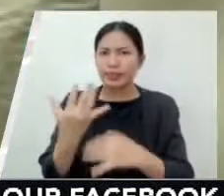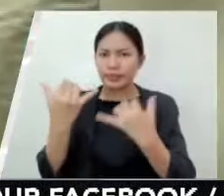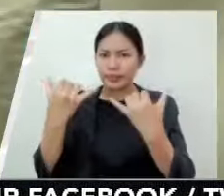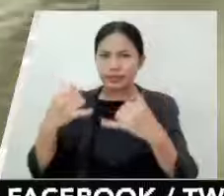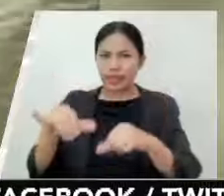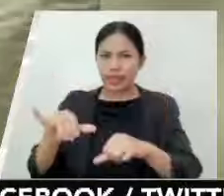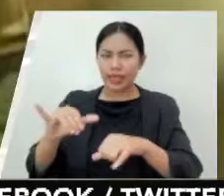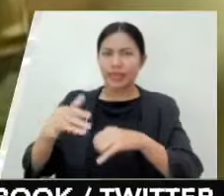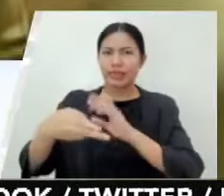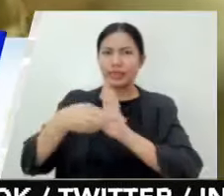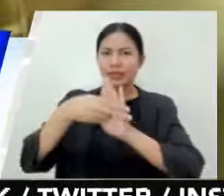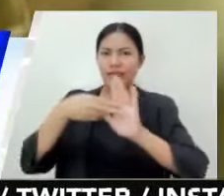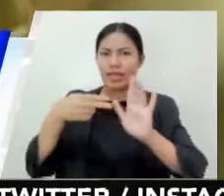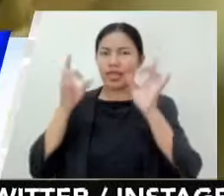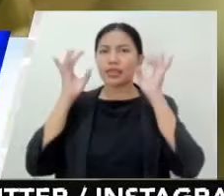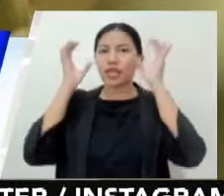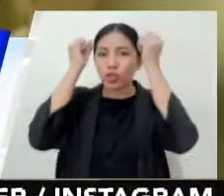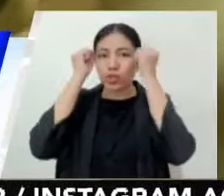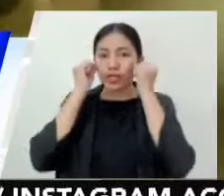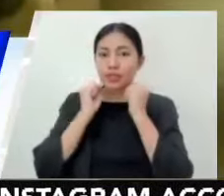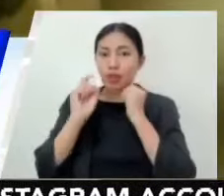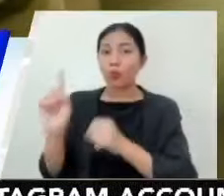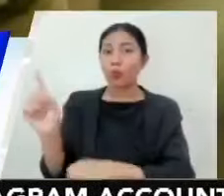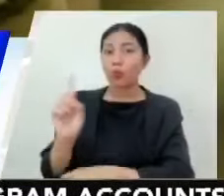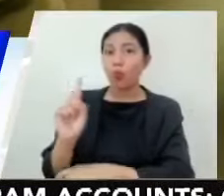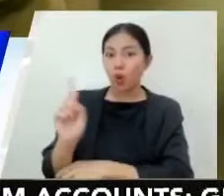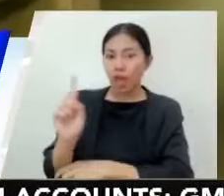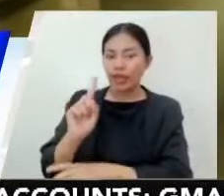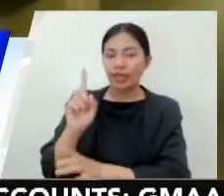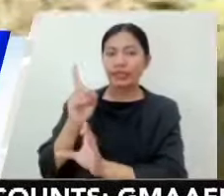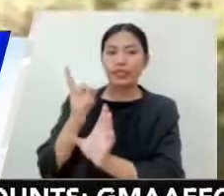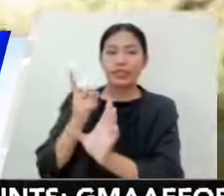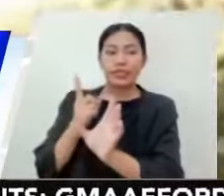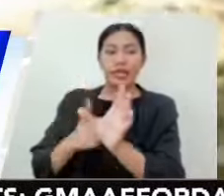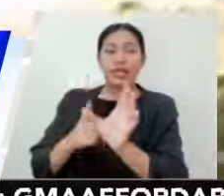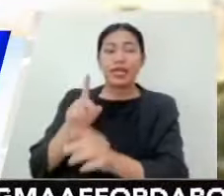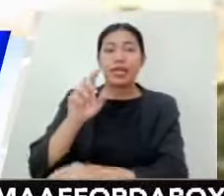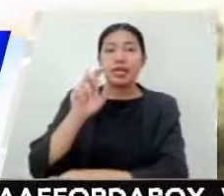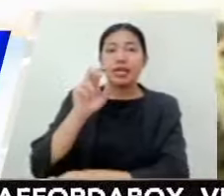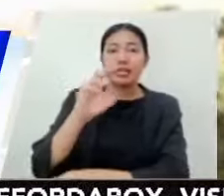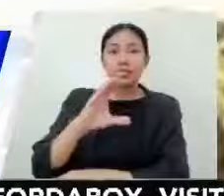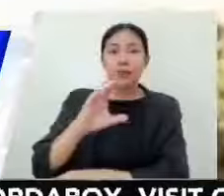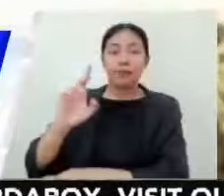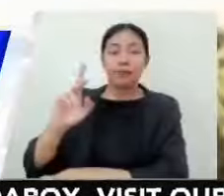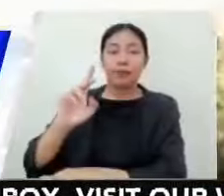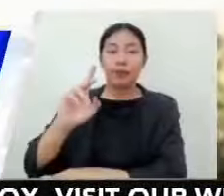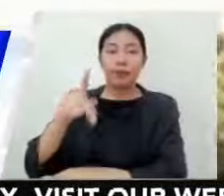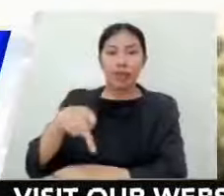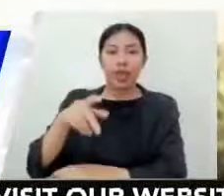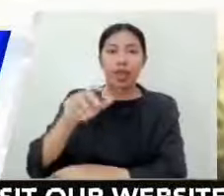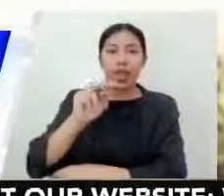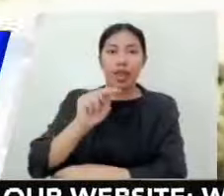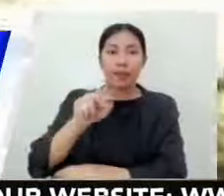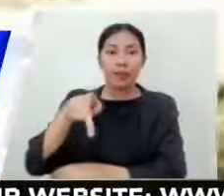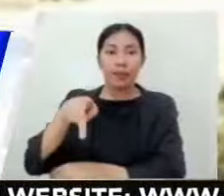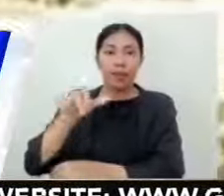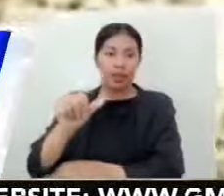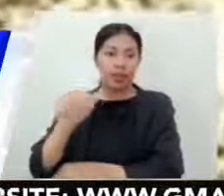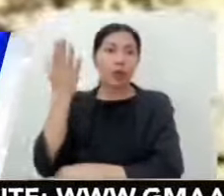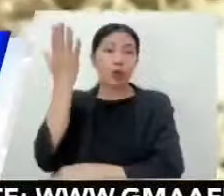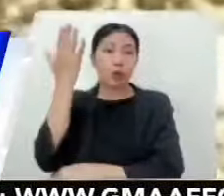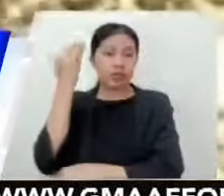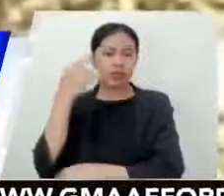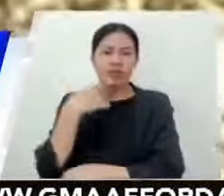ng ATC, patuloy pa rin umano ang mga pag-atake ng CPP-NPA sa puwersa ng gobyerno at paghahasik ng takot sa publiko. Bukod